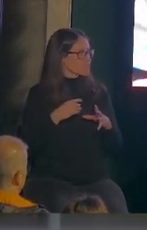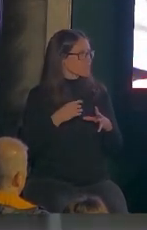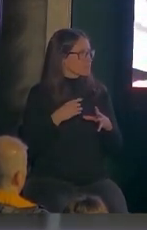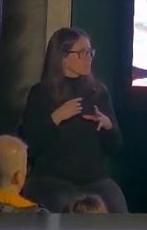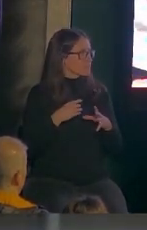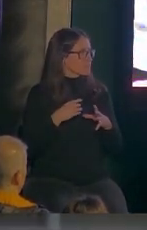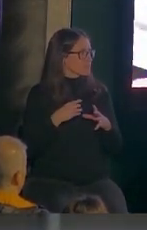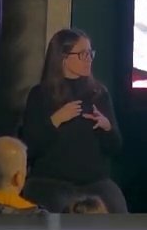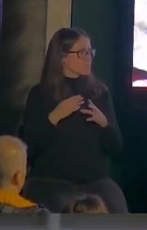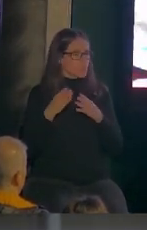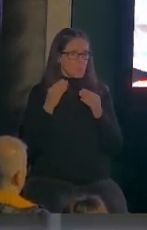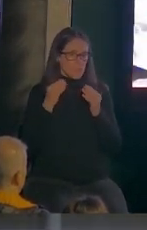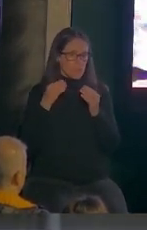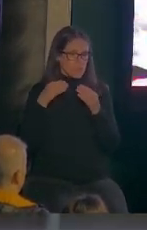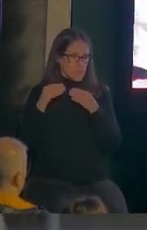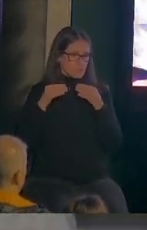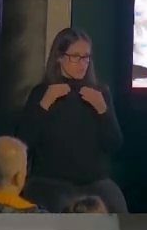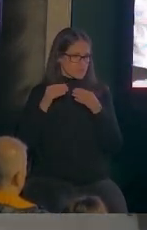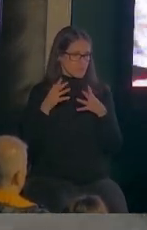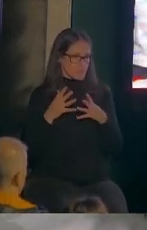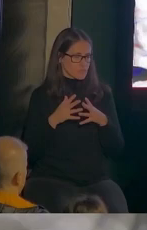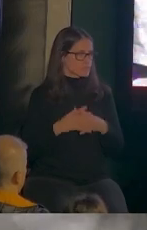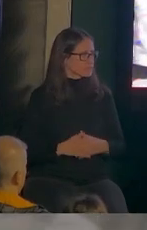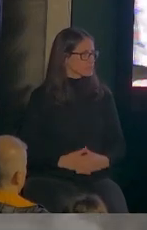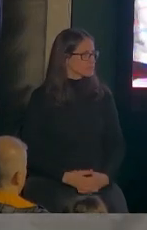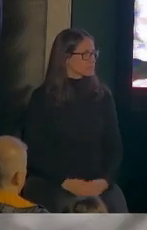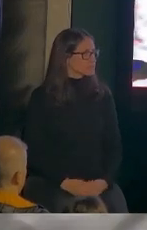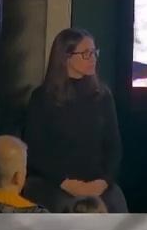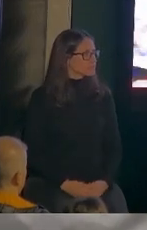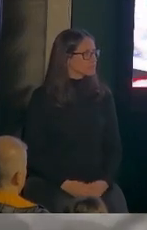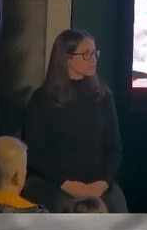molt elàstic. Perdó.